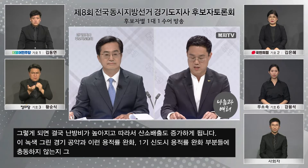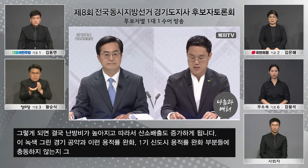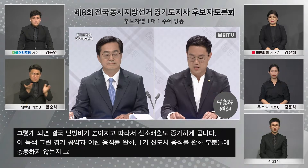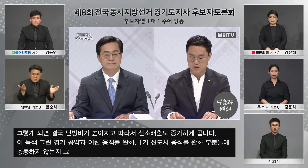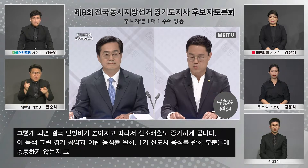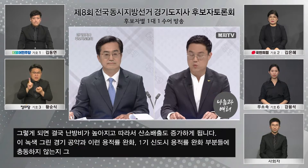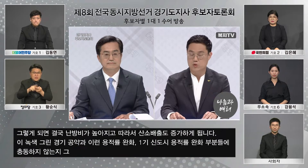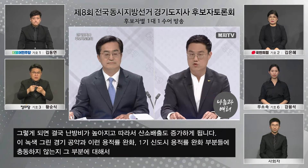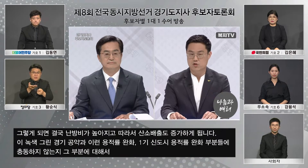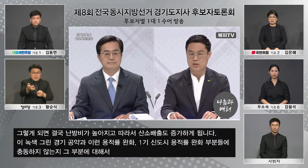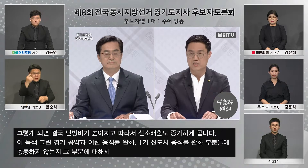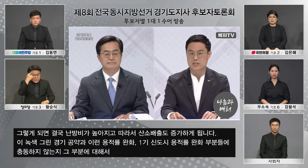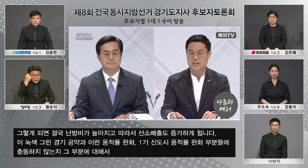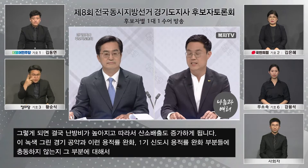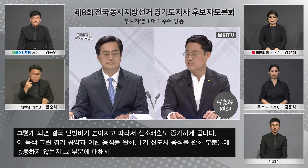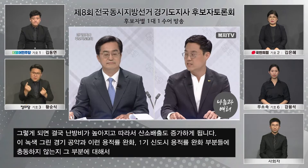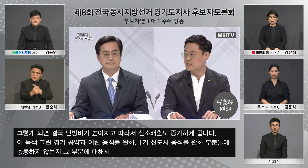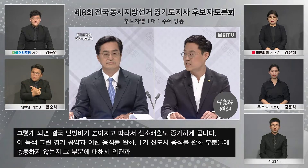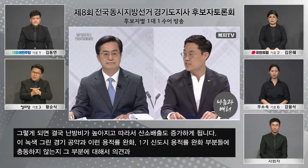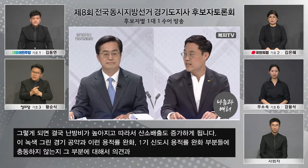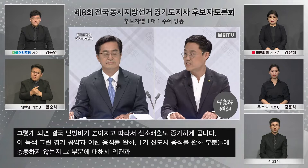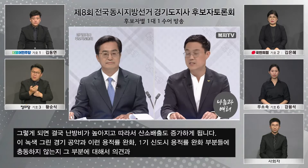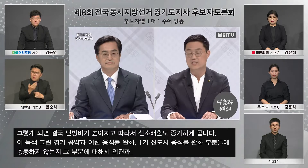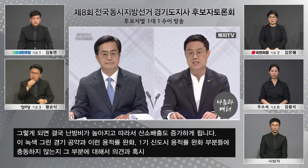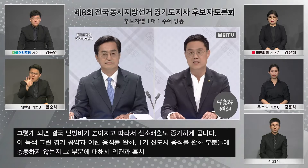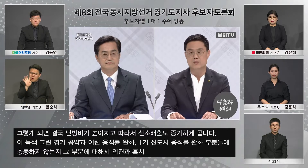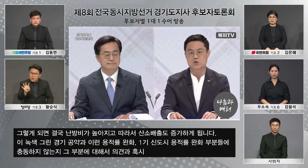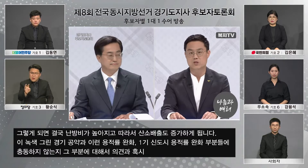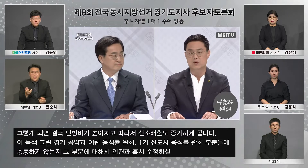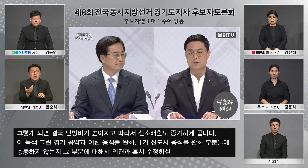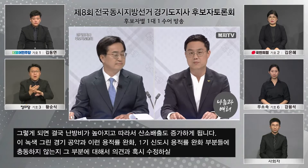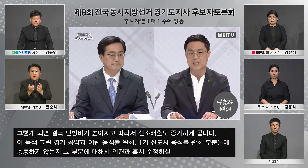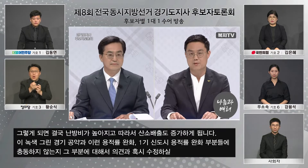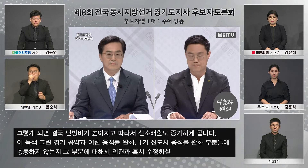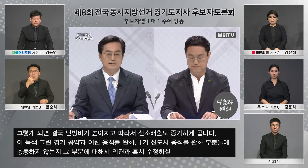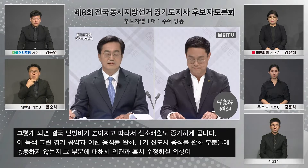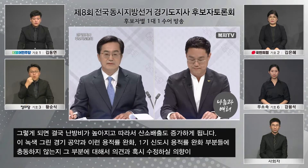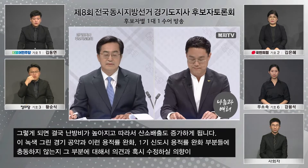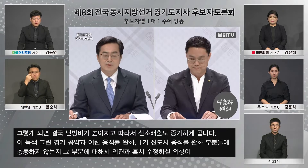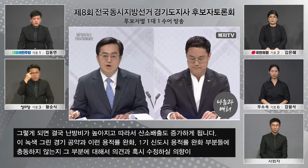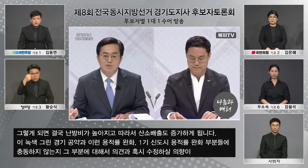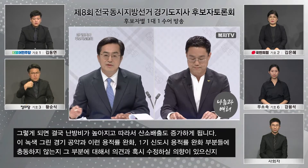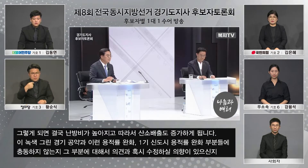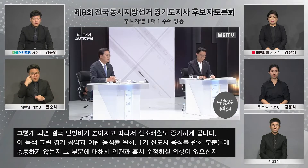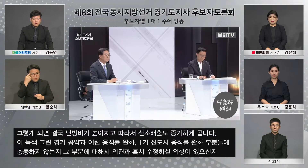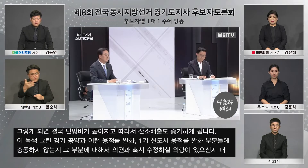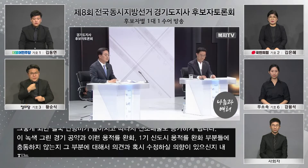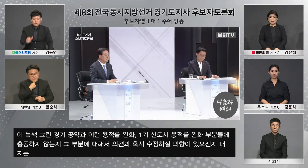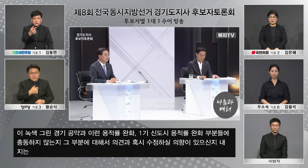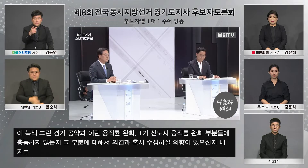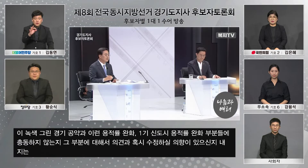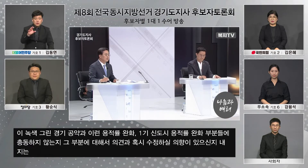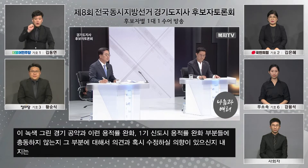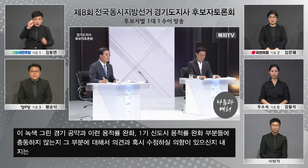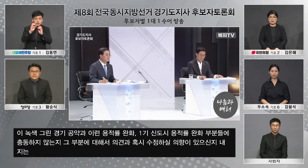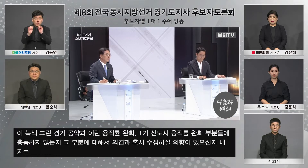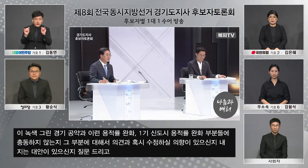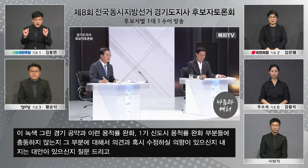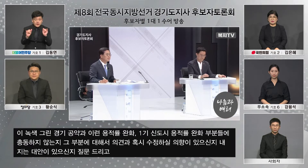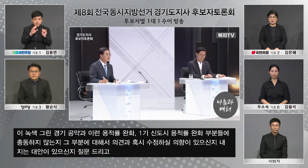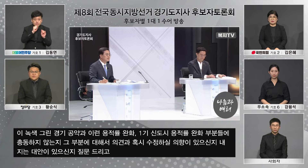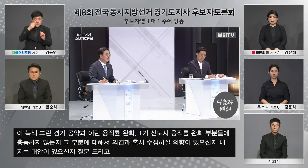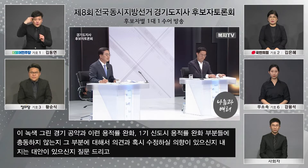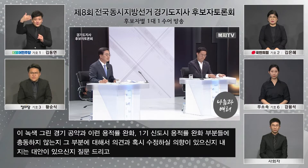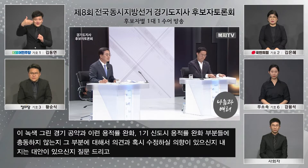의견과 좀 혹시 수정하실 의향이 있으신지 내지는 대안이 있으신지 질문 드리고 싶습니다. 네, 황 후보님, 좋은